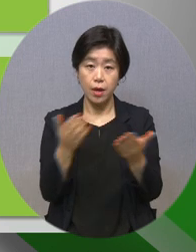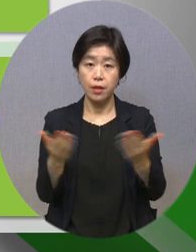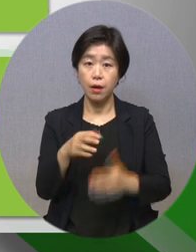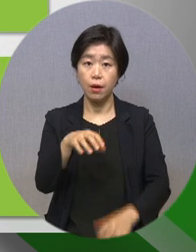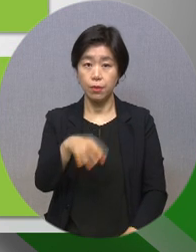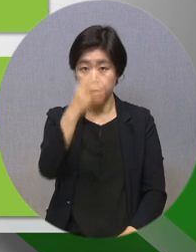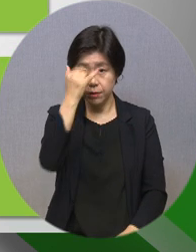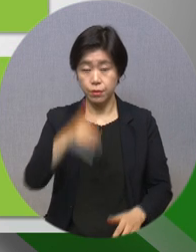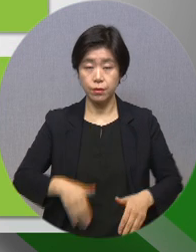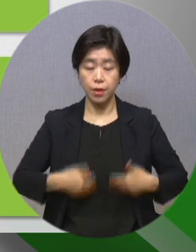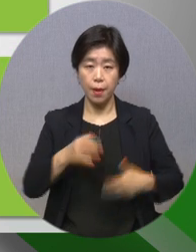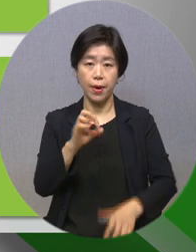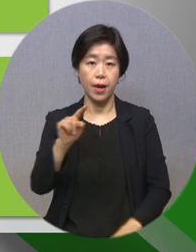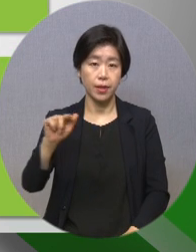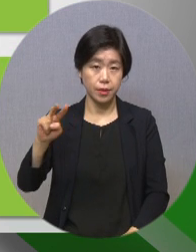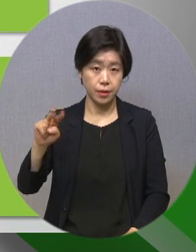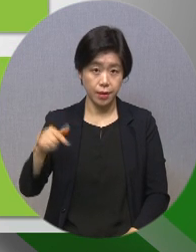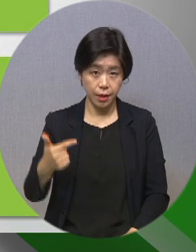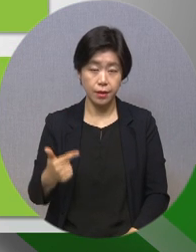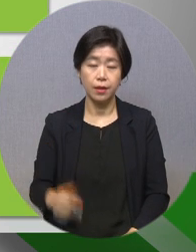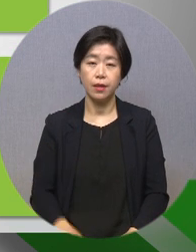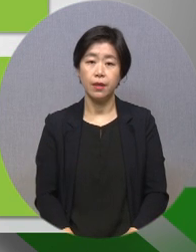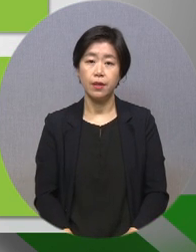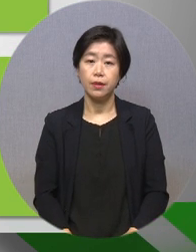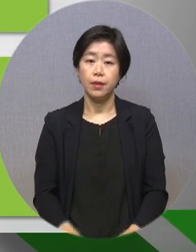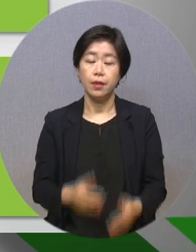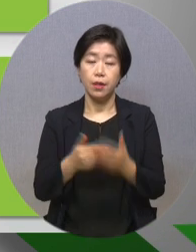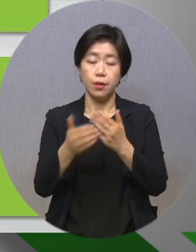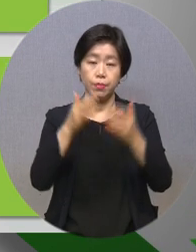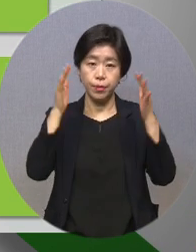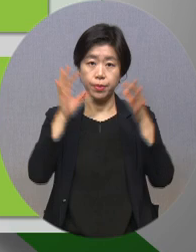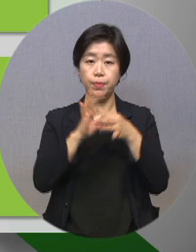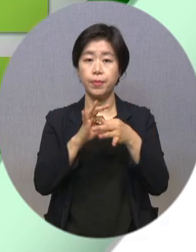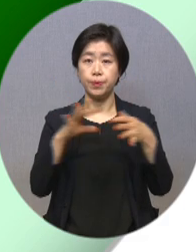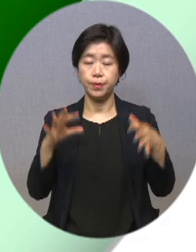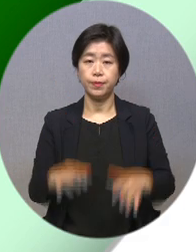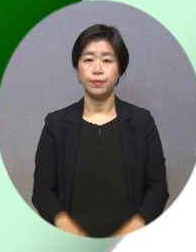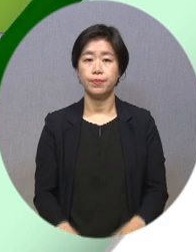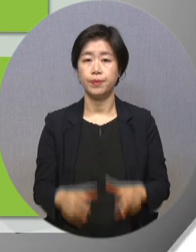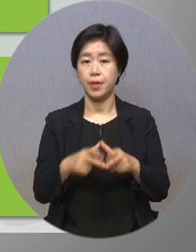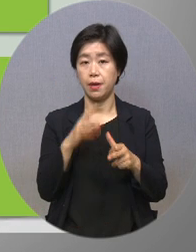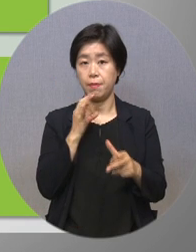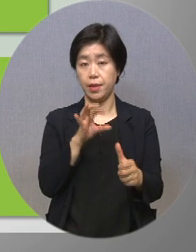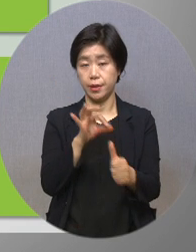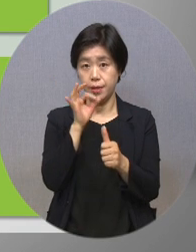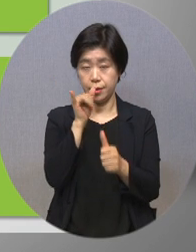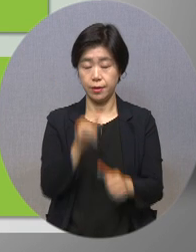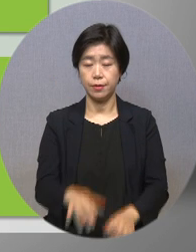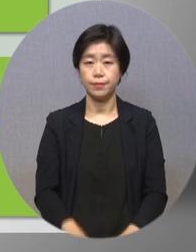채용합니다. 장애인만 채용하며 담당지사는 충남지사입니다.